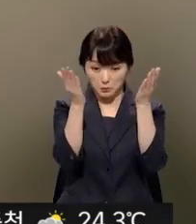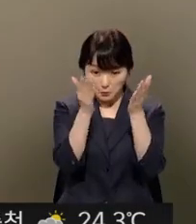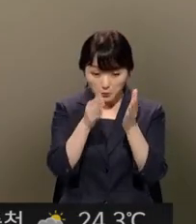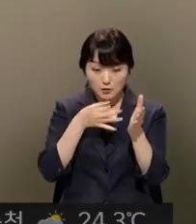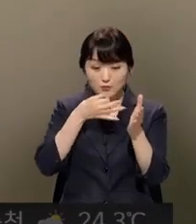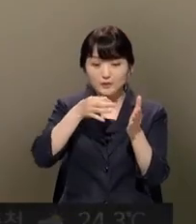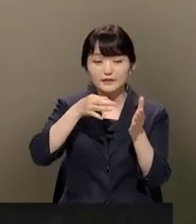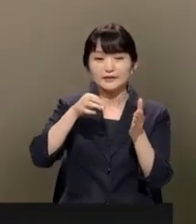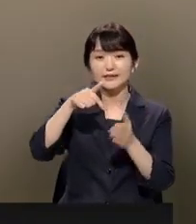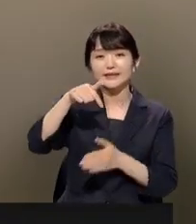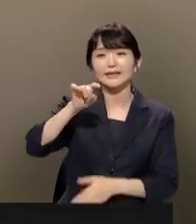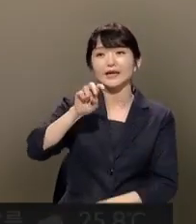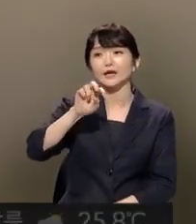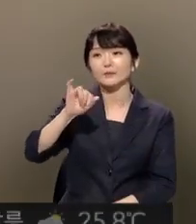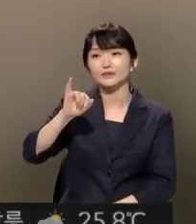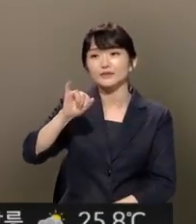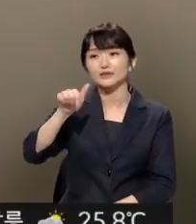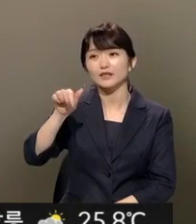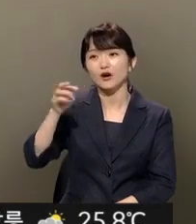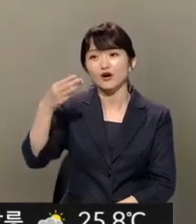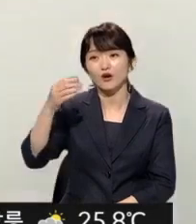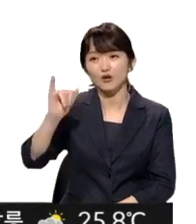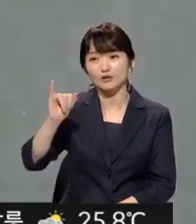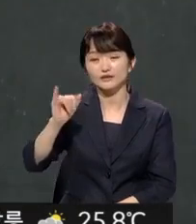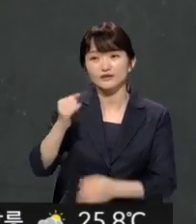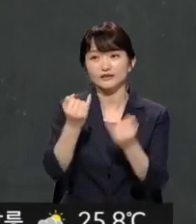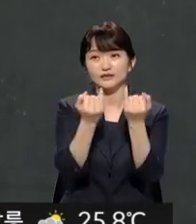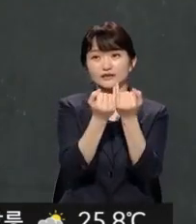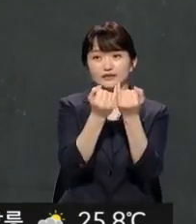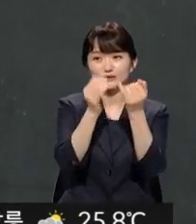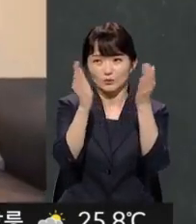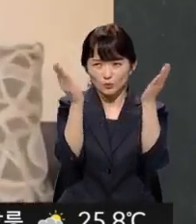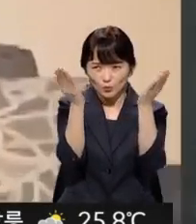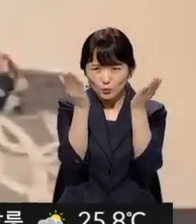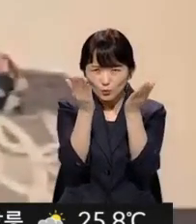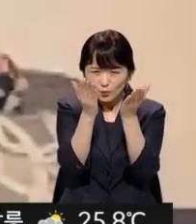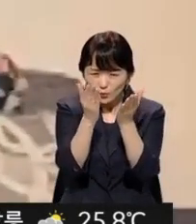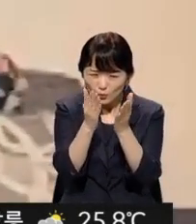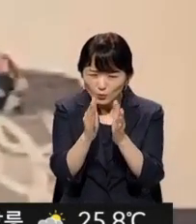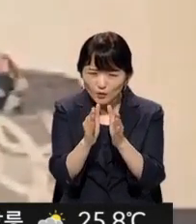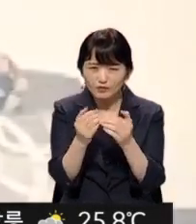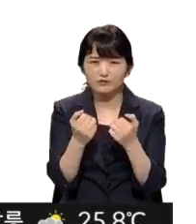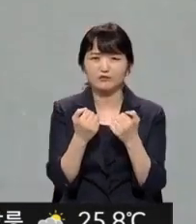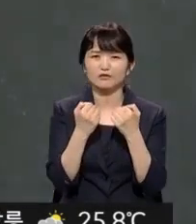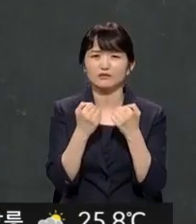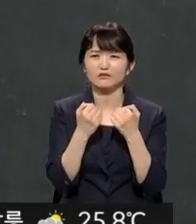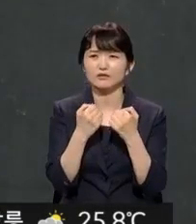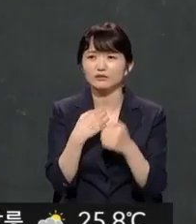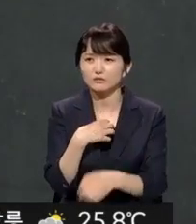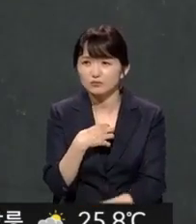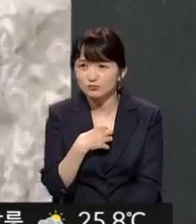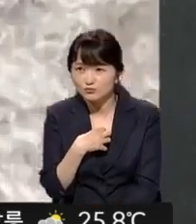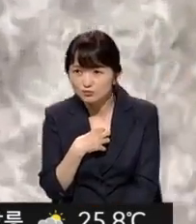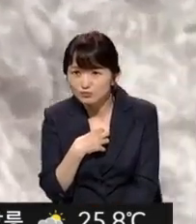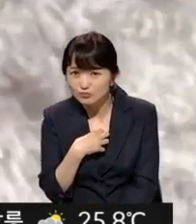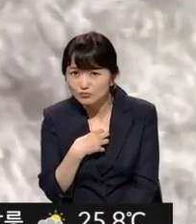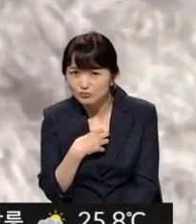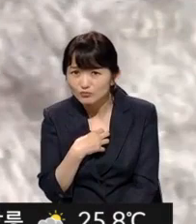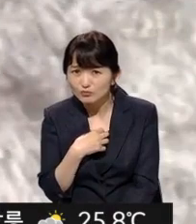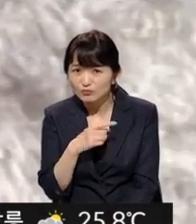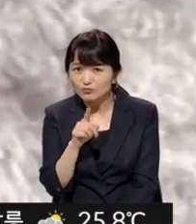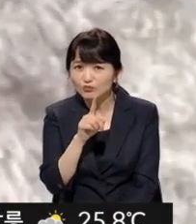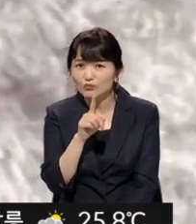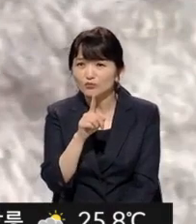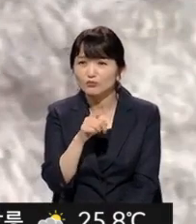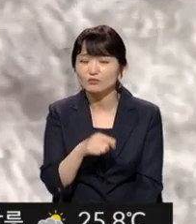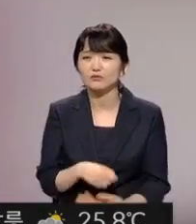허리라고 하는데요. 근데 이 여성의 허리는 개미 허리를 넘어서 건강이 좀 우려될 정도입니다. 아니, 이거 뭐야? 무슨 여성이 포토샵 한 거